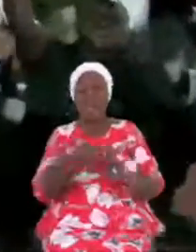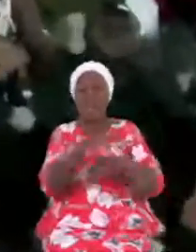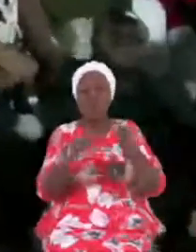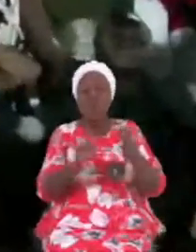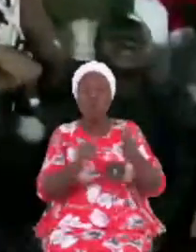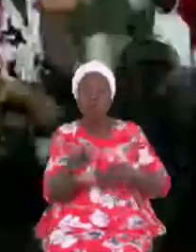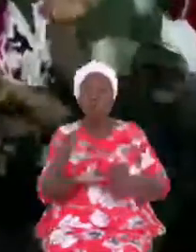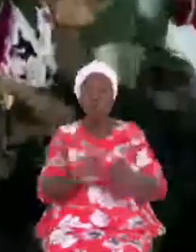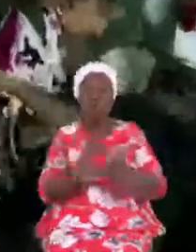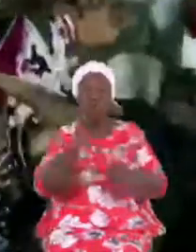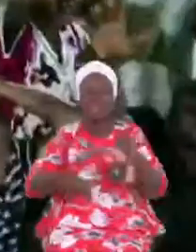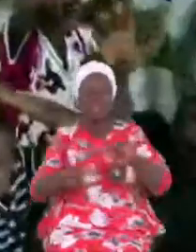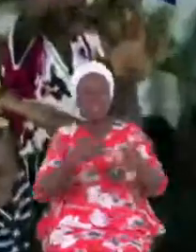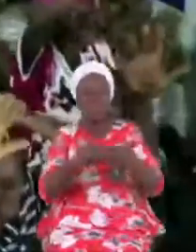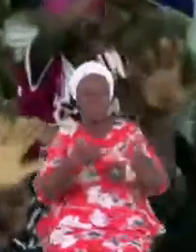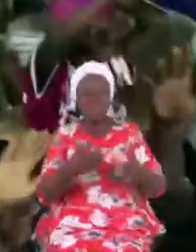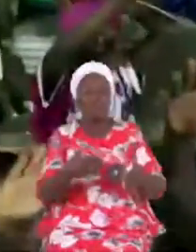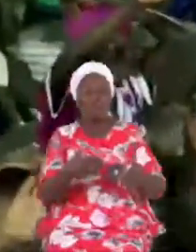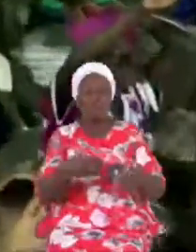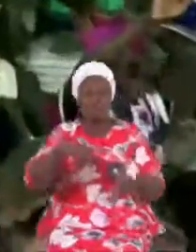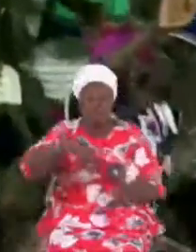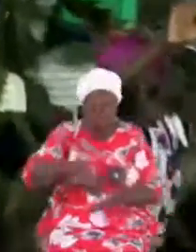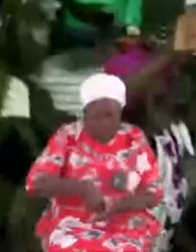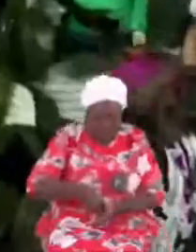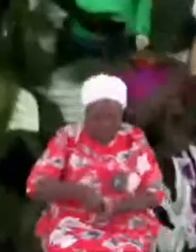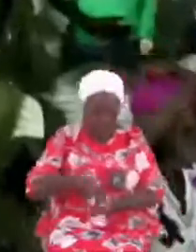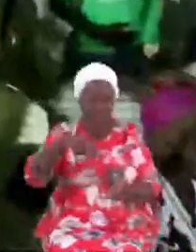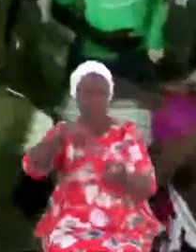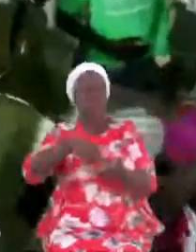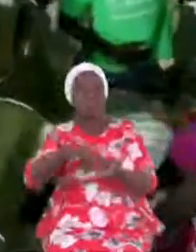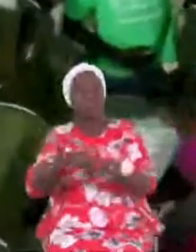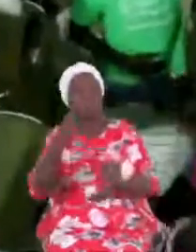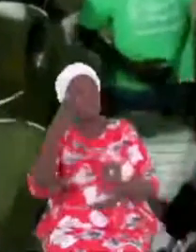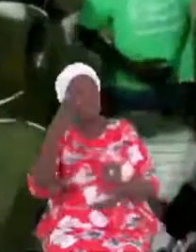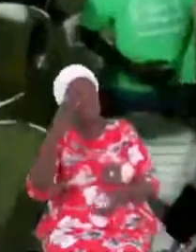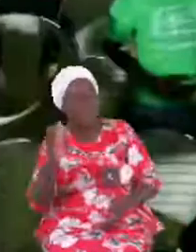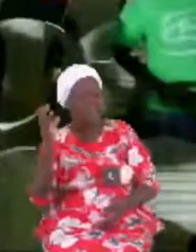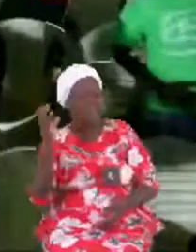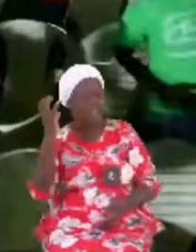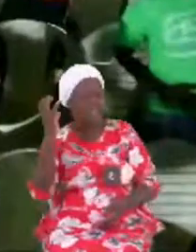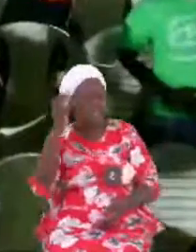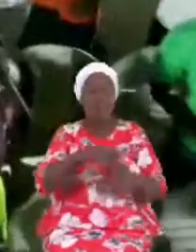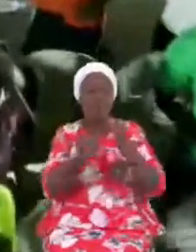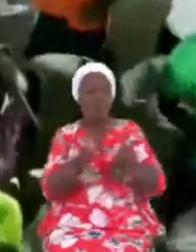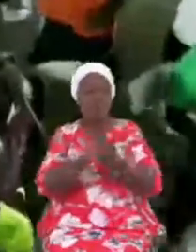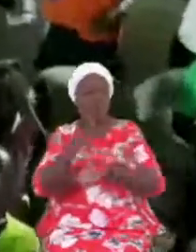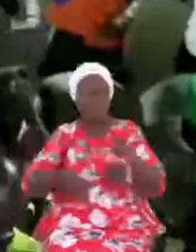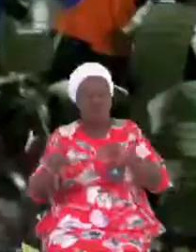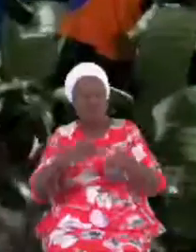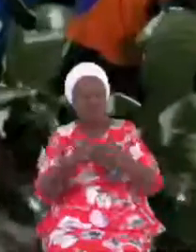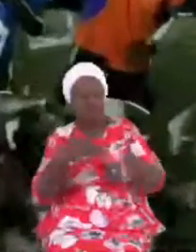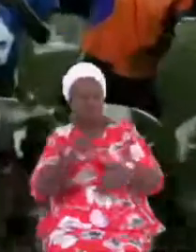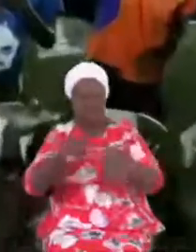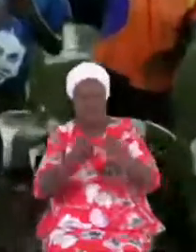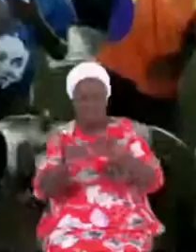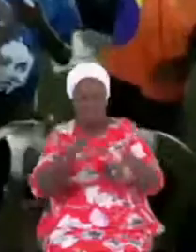Et toutes ces choses que tu n'avais pas à faire, te courber, te lever, marcher, entendre, tout ce que tu n'avais pas fait, tu